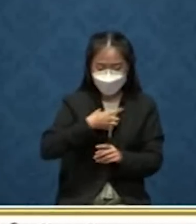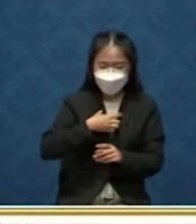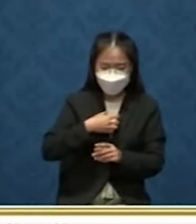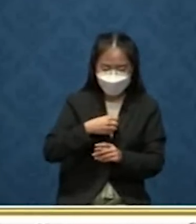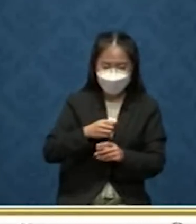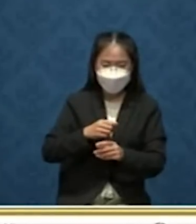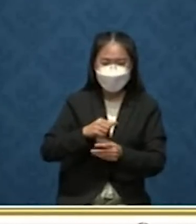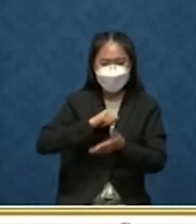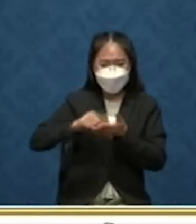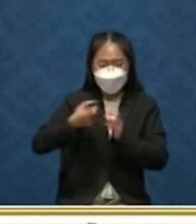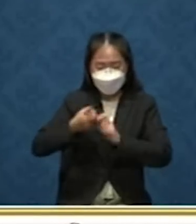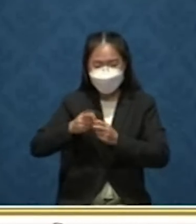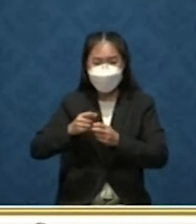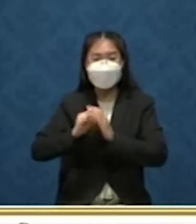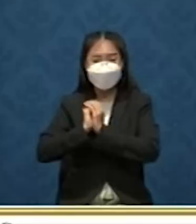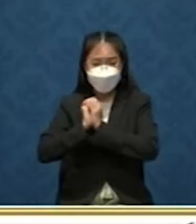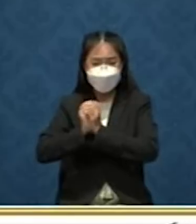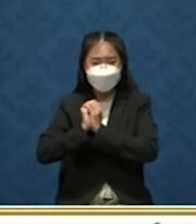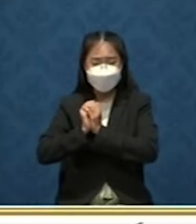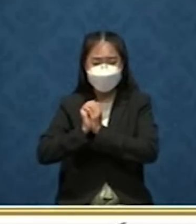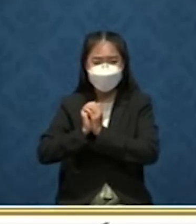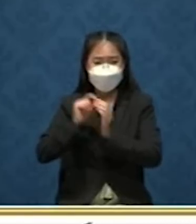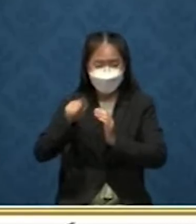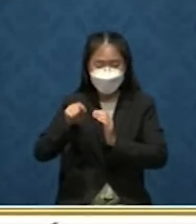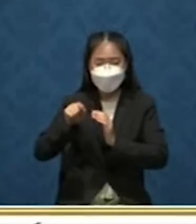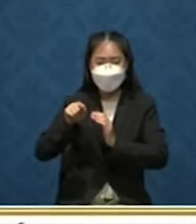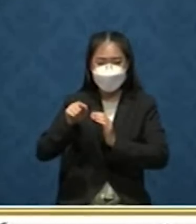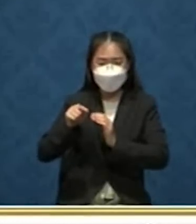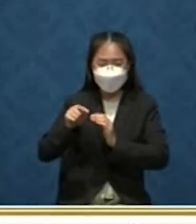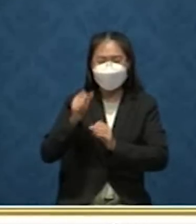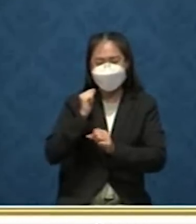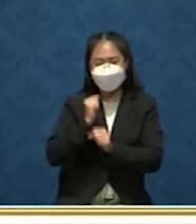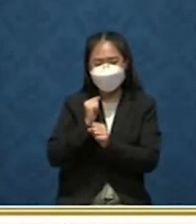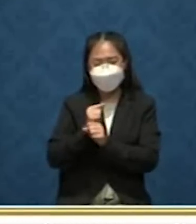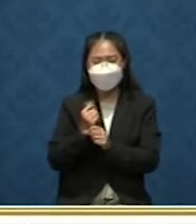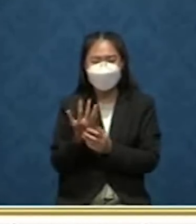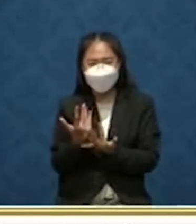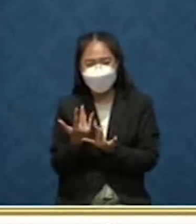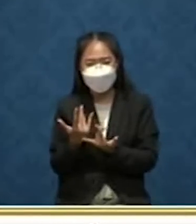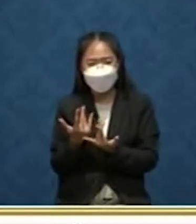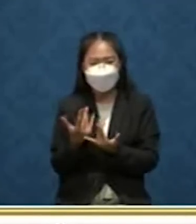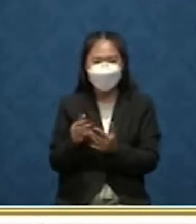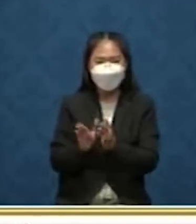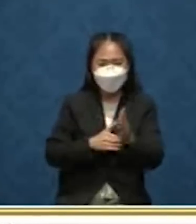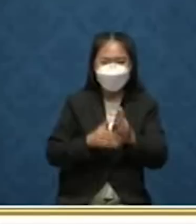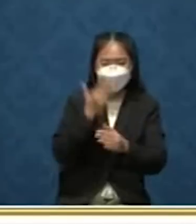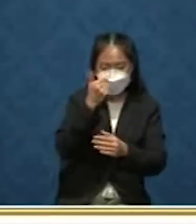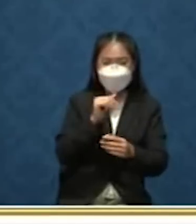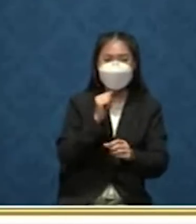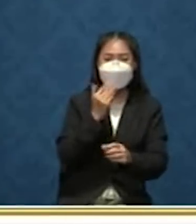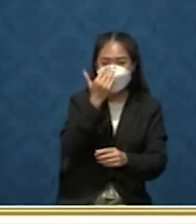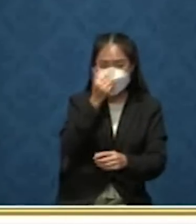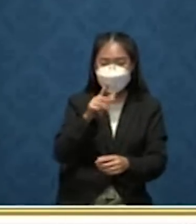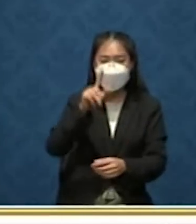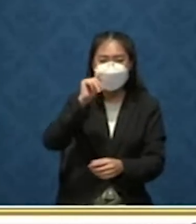ทำไมปล่อยใหมการเตะถวงครัให้มีการทำรายพยายัหกฐานมอยู่อย่นี้เพระอะไรครับ ก็เพระว่ตู้หาวนี่